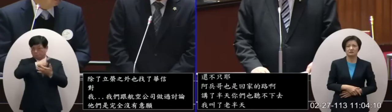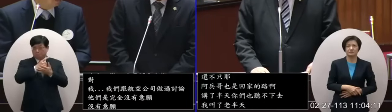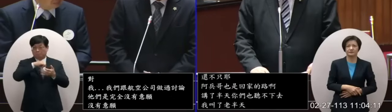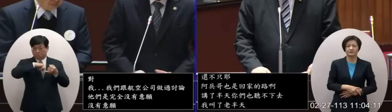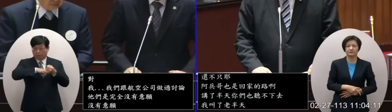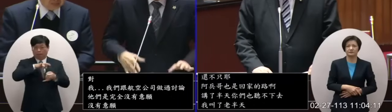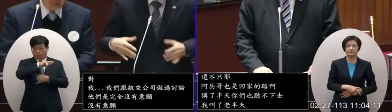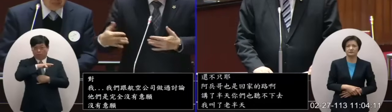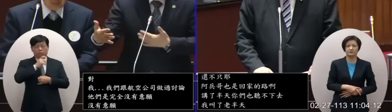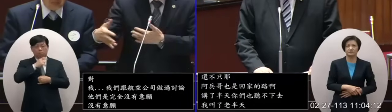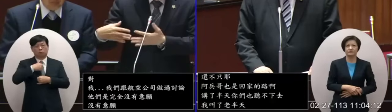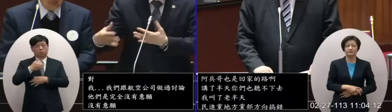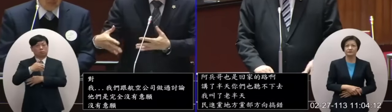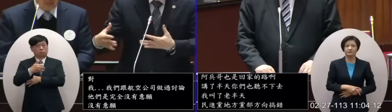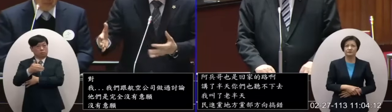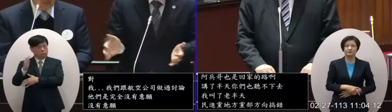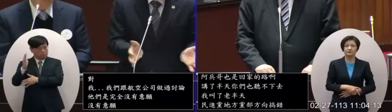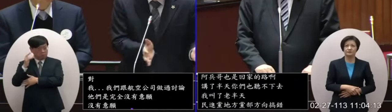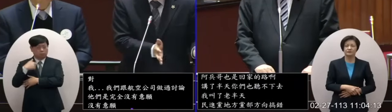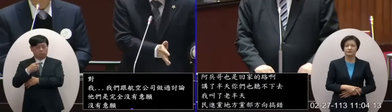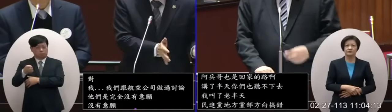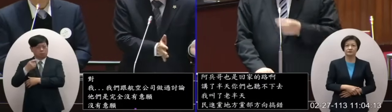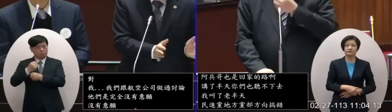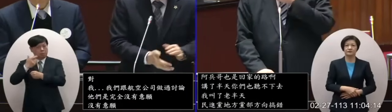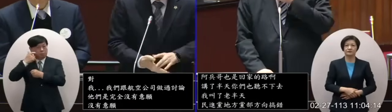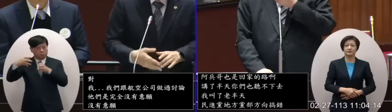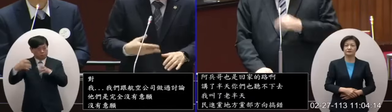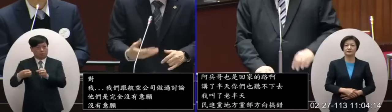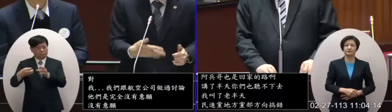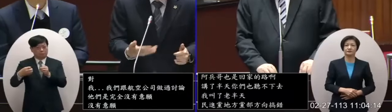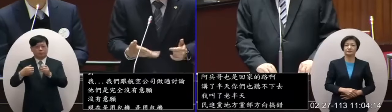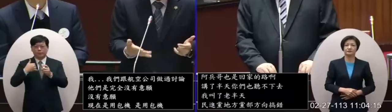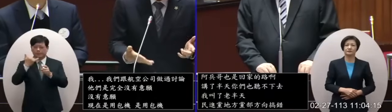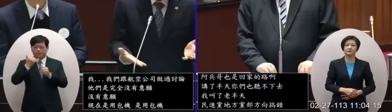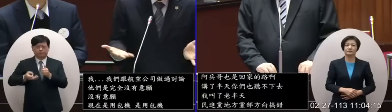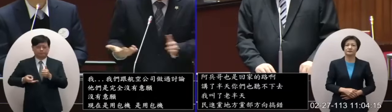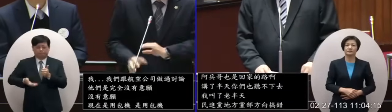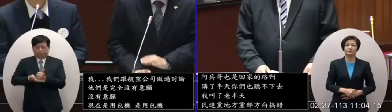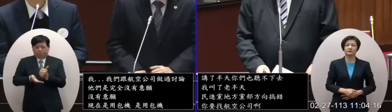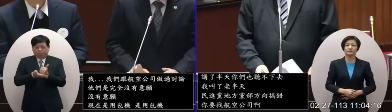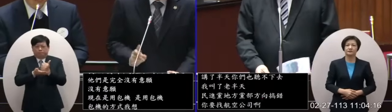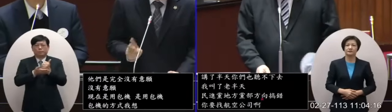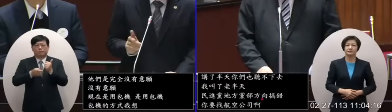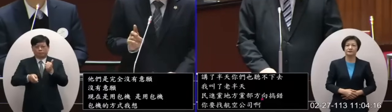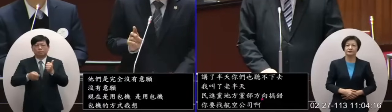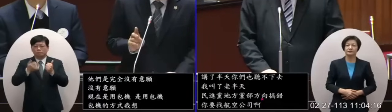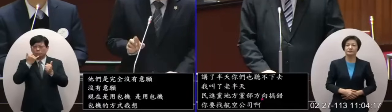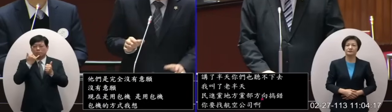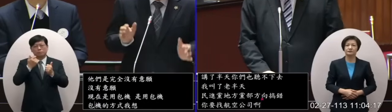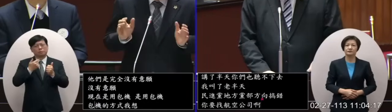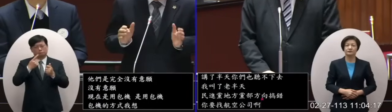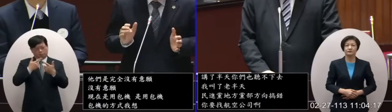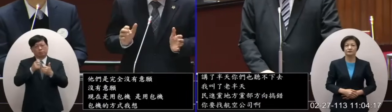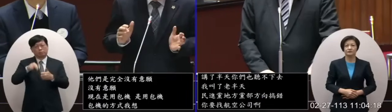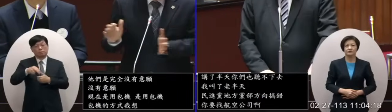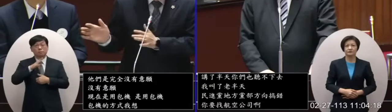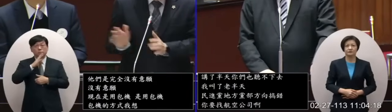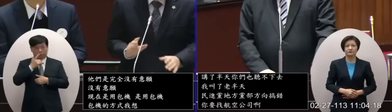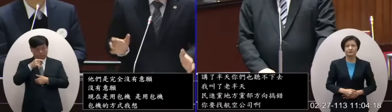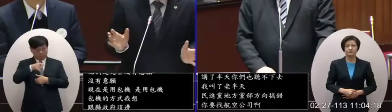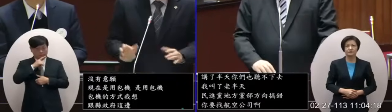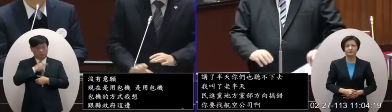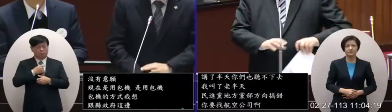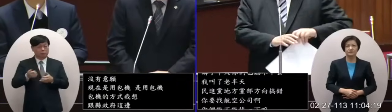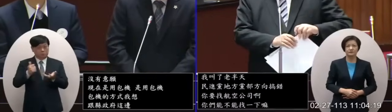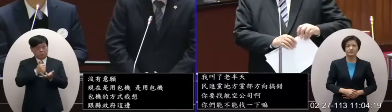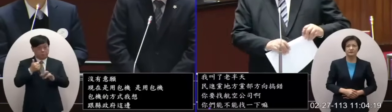想跟县政府这边连江县政府来讨论一下，怎么样做一些这个奖励的措施哈，来做这个可能比较可行，等包机有印量